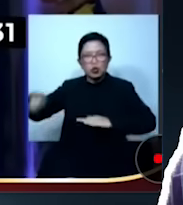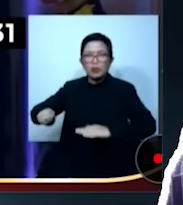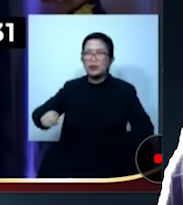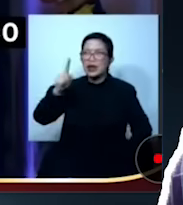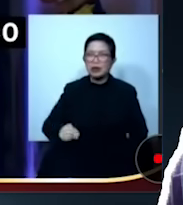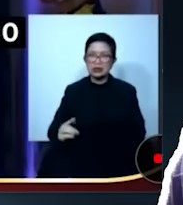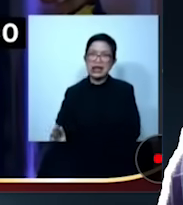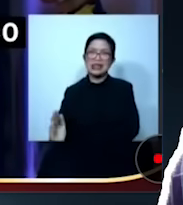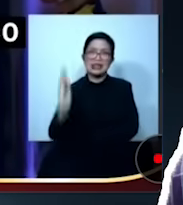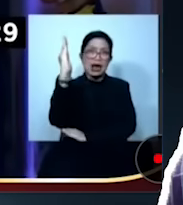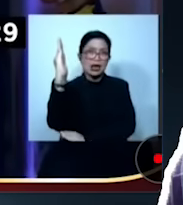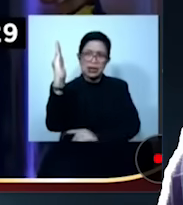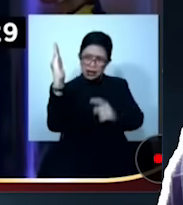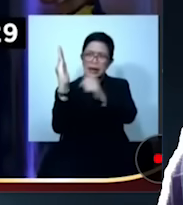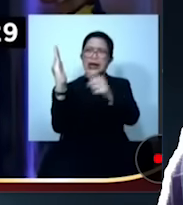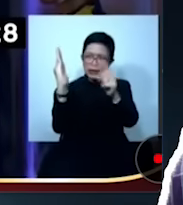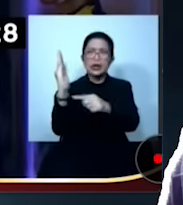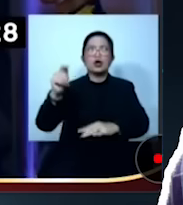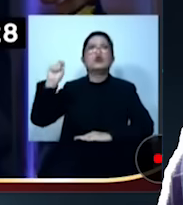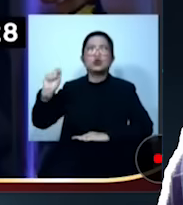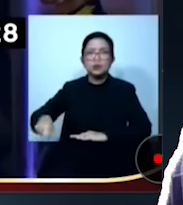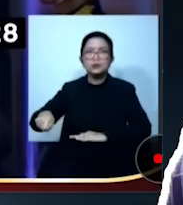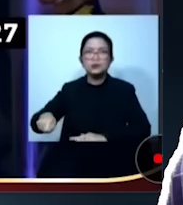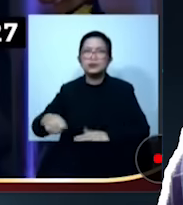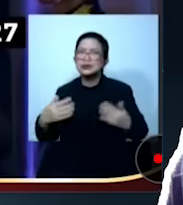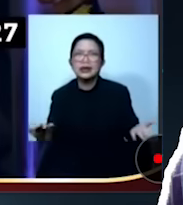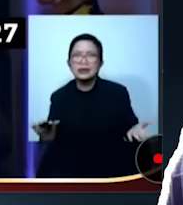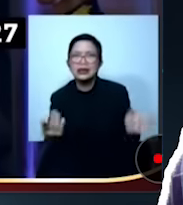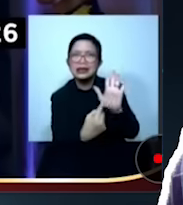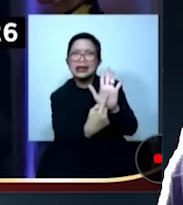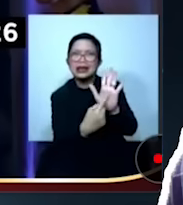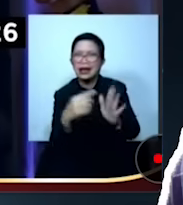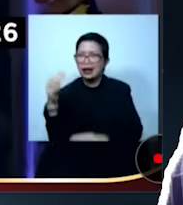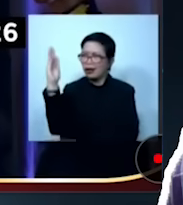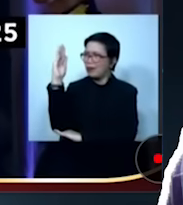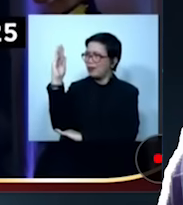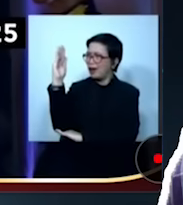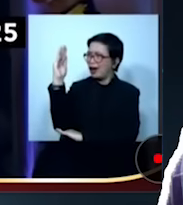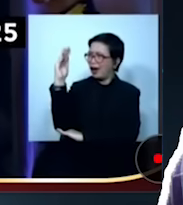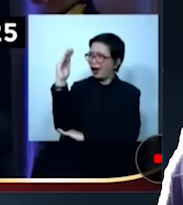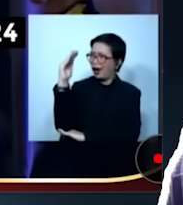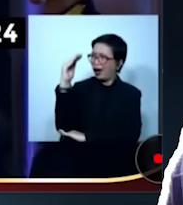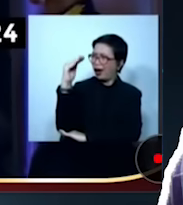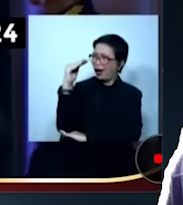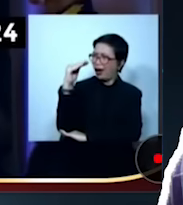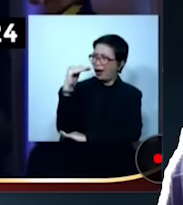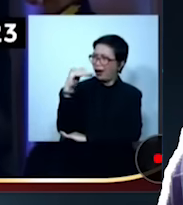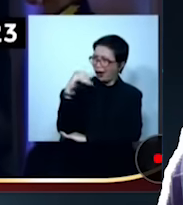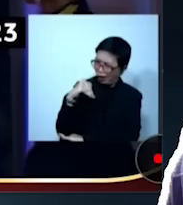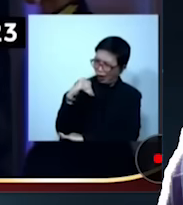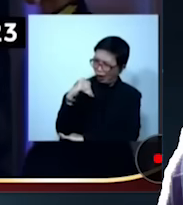berbagai daerah ya tempo hari ada orang ya pakai kaos eh Mahfud